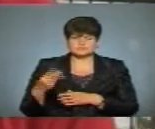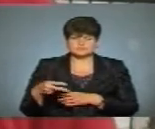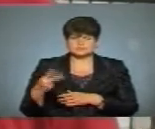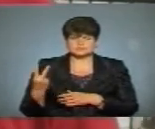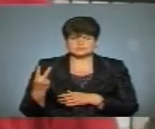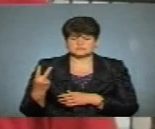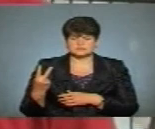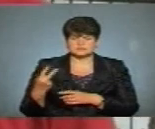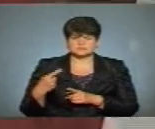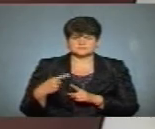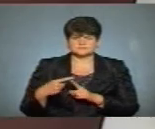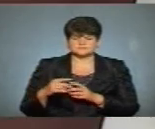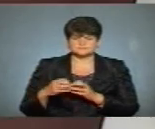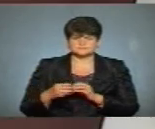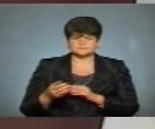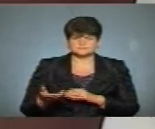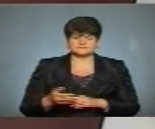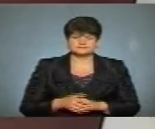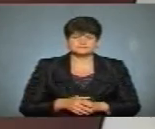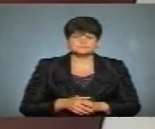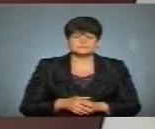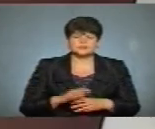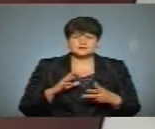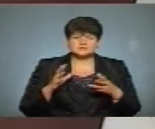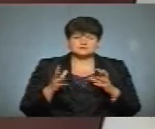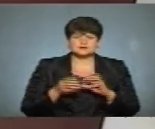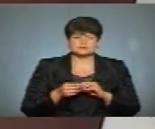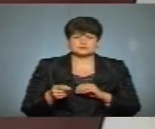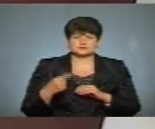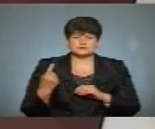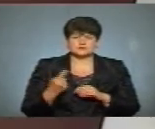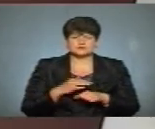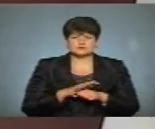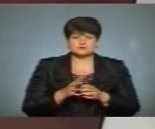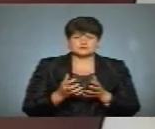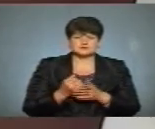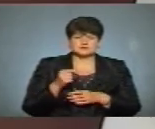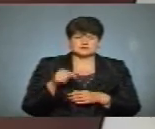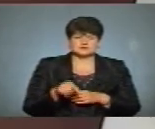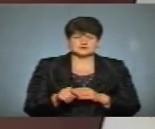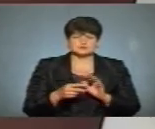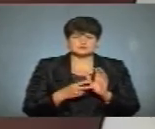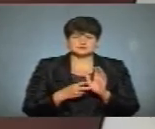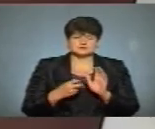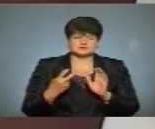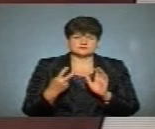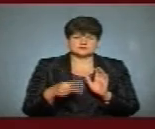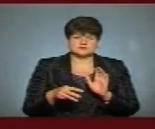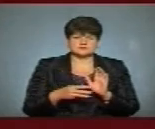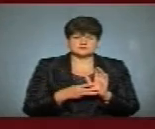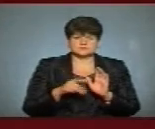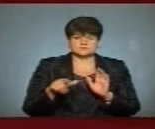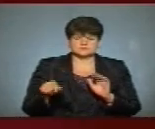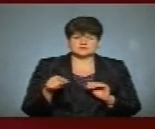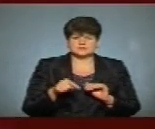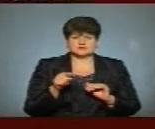22 позитивних результати. Загалом на Тернопільщині коронавірус виявили в 1728 осіб. З